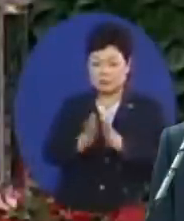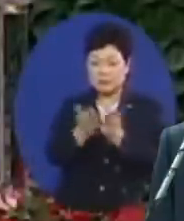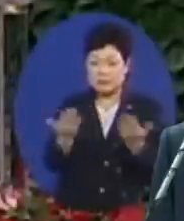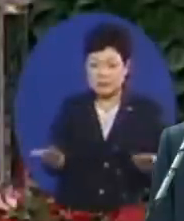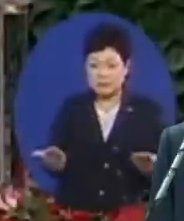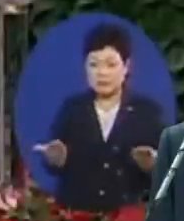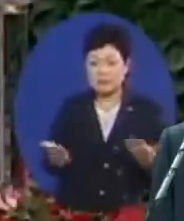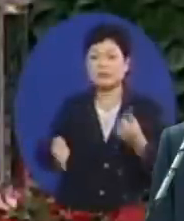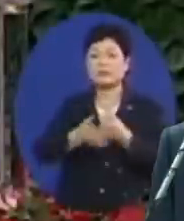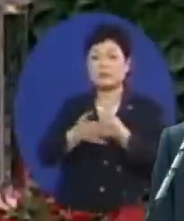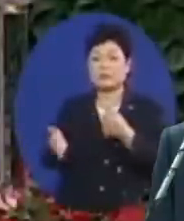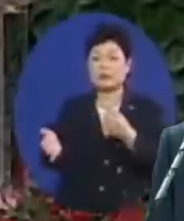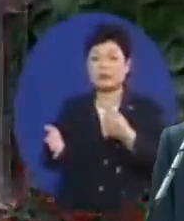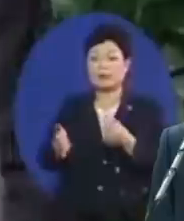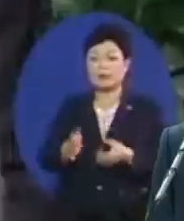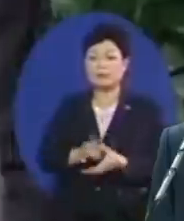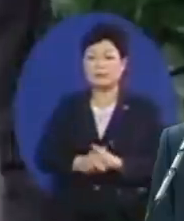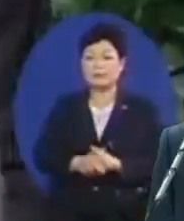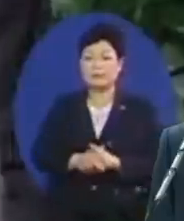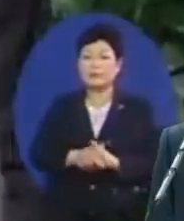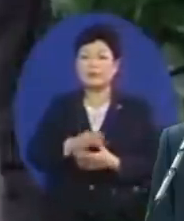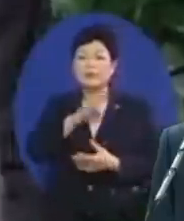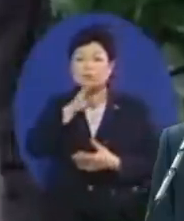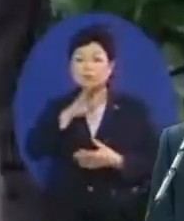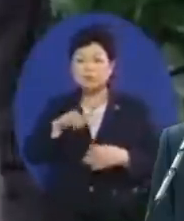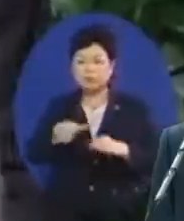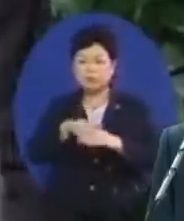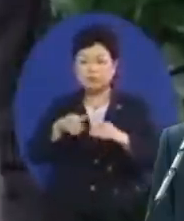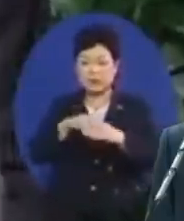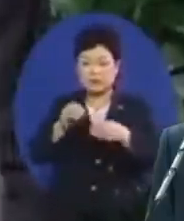실제적인 것이지 문학작품이 아닙니다.